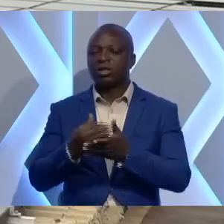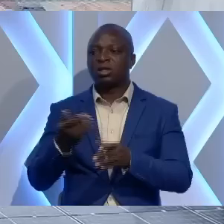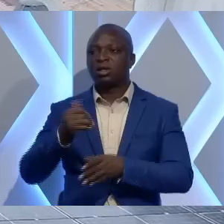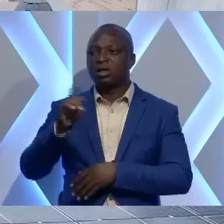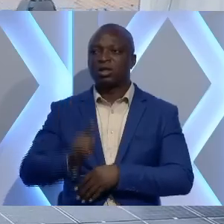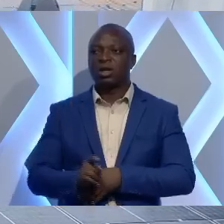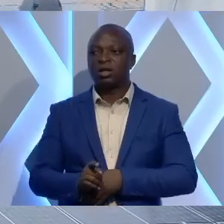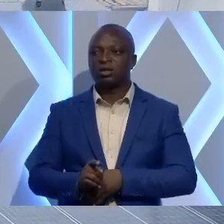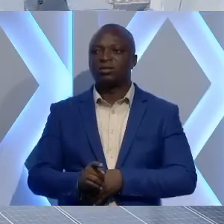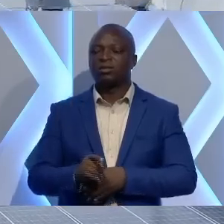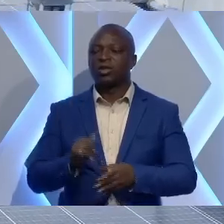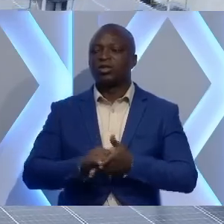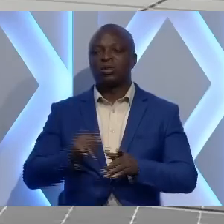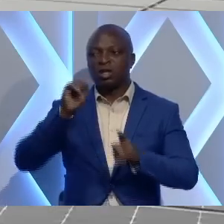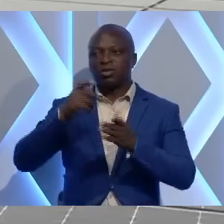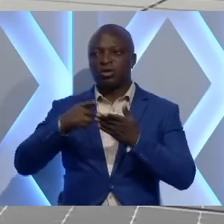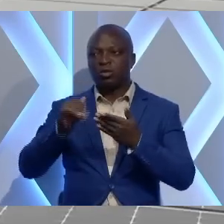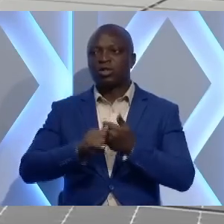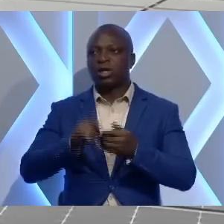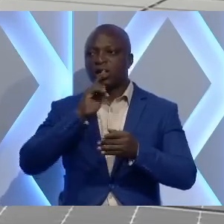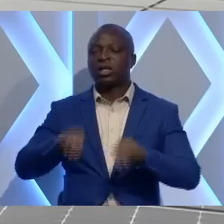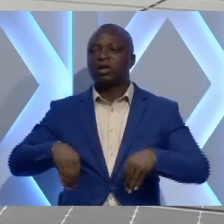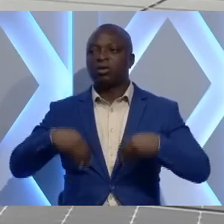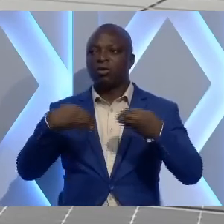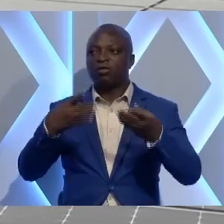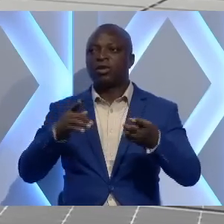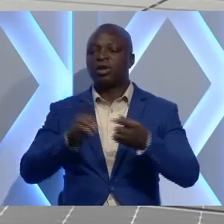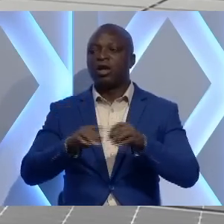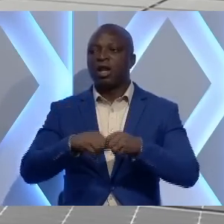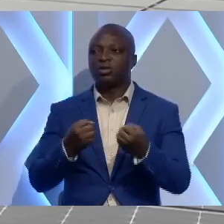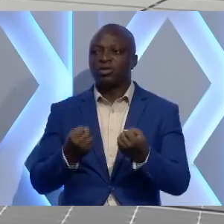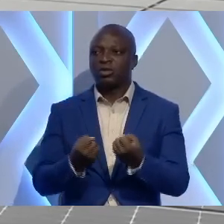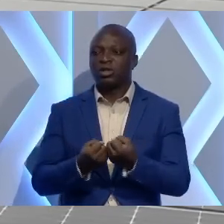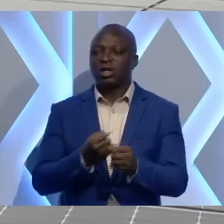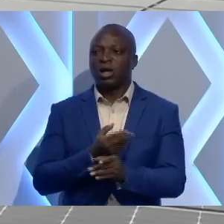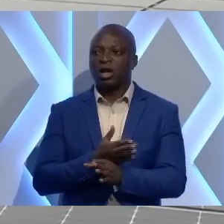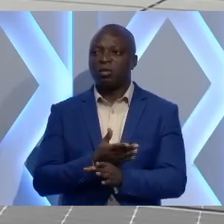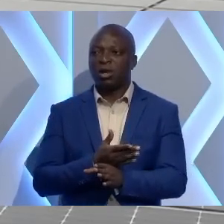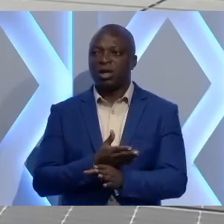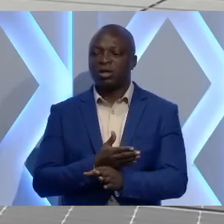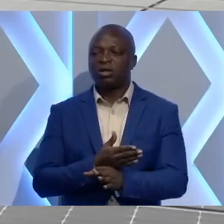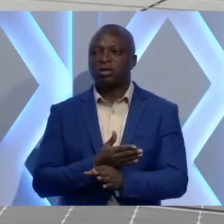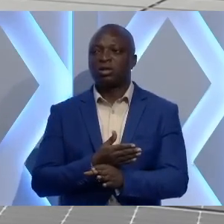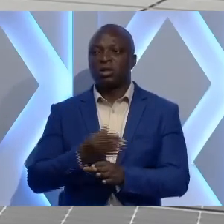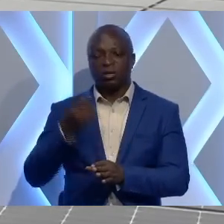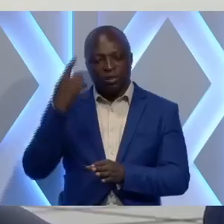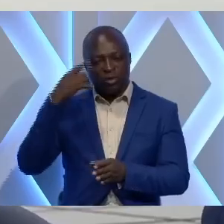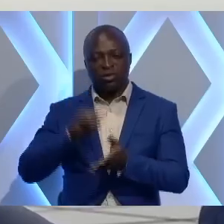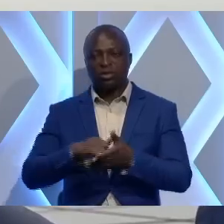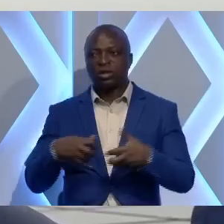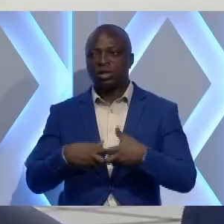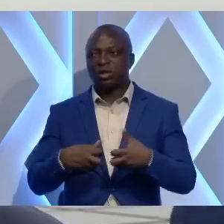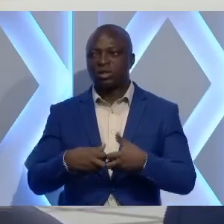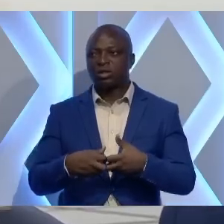de serre. Cet ambitieux projet a été confié à l'entreprise allemande Cool Solar Energy. D'où